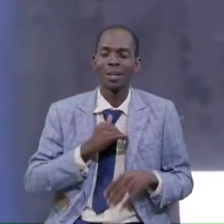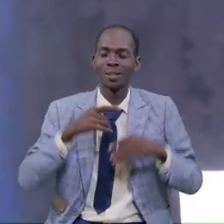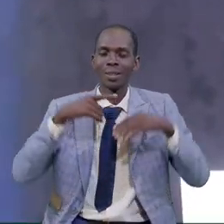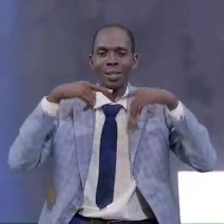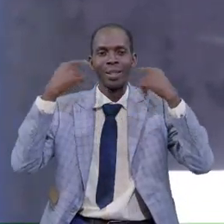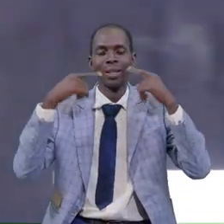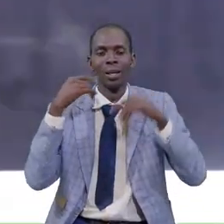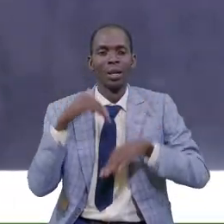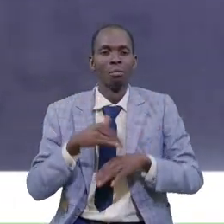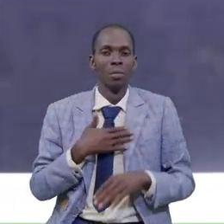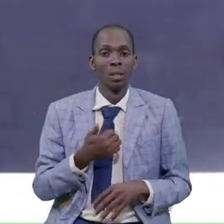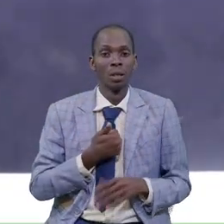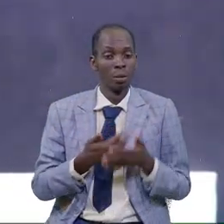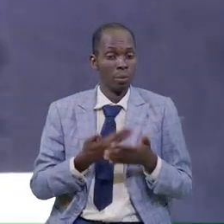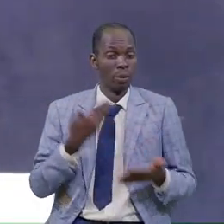Avant de naître de nouveau,